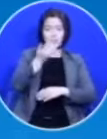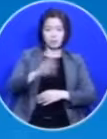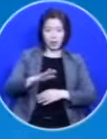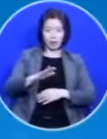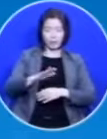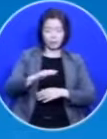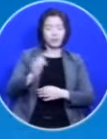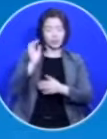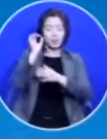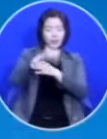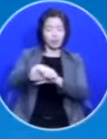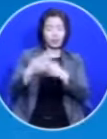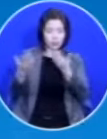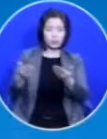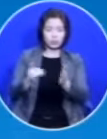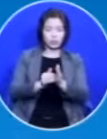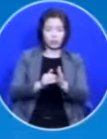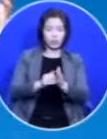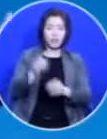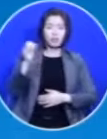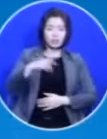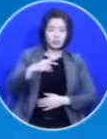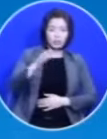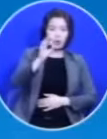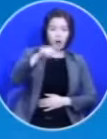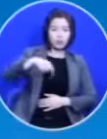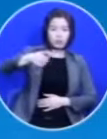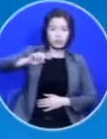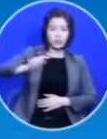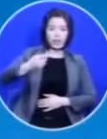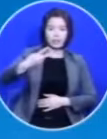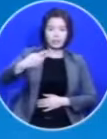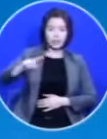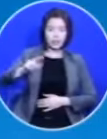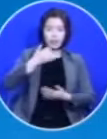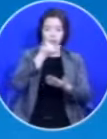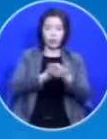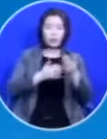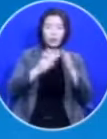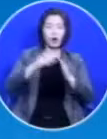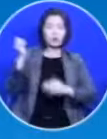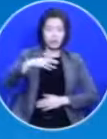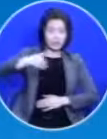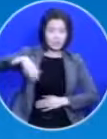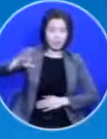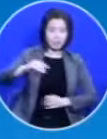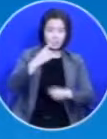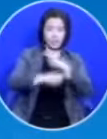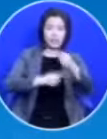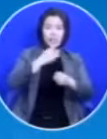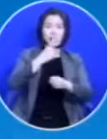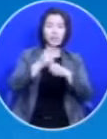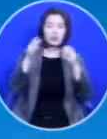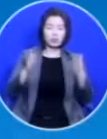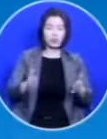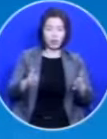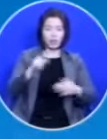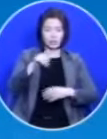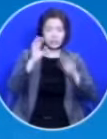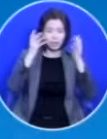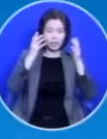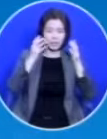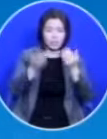해줍니다 그리고는 우간다 그 과원을 다시 간 거예요 거기서 1년 동안 그 아이들을 돌보고 섬기는데